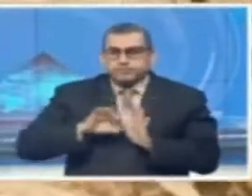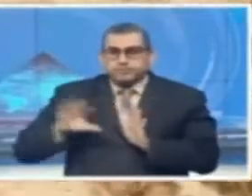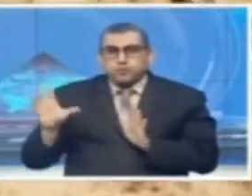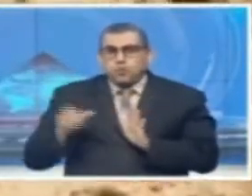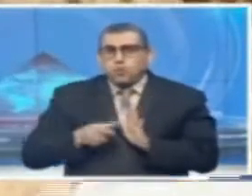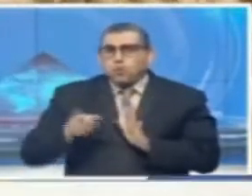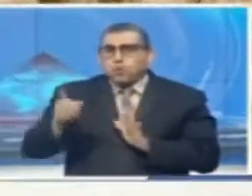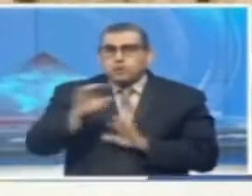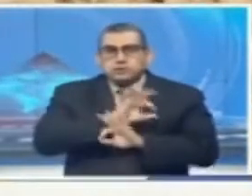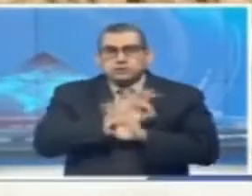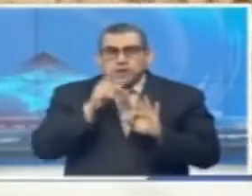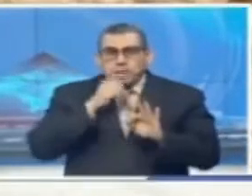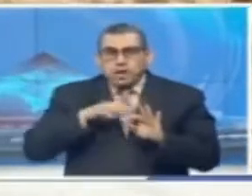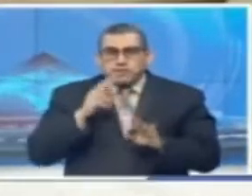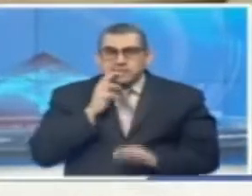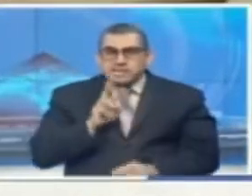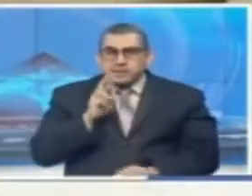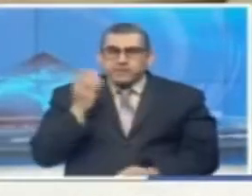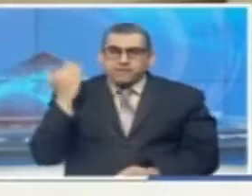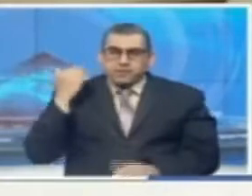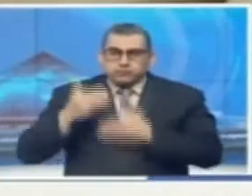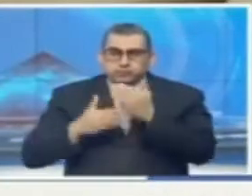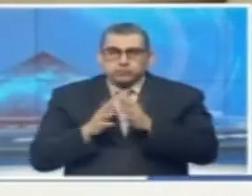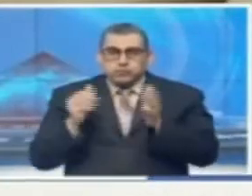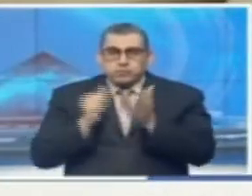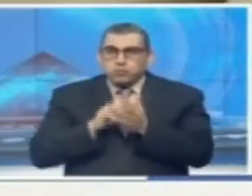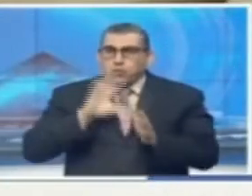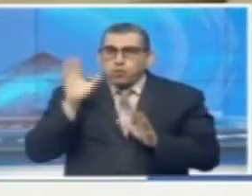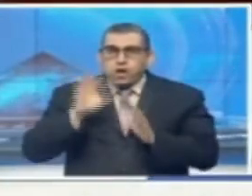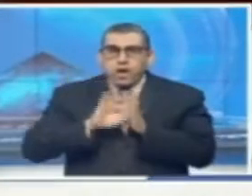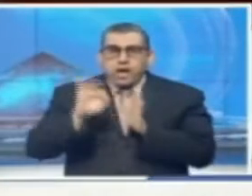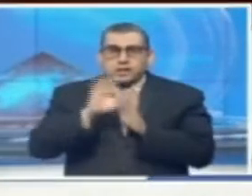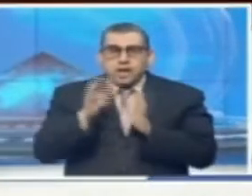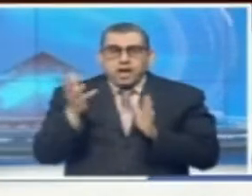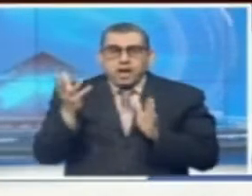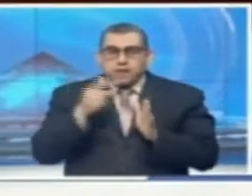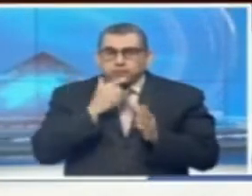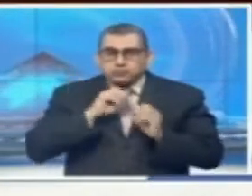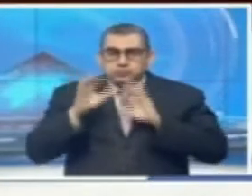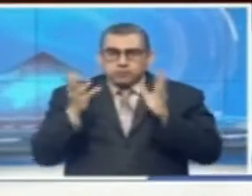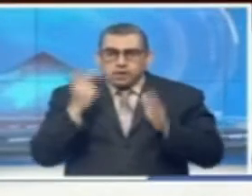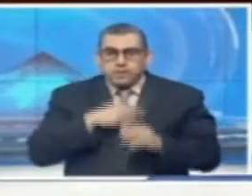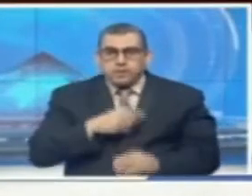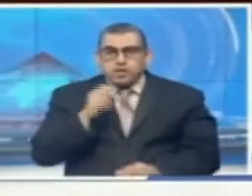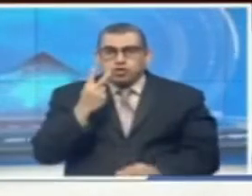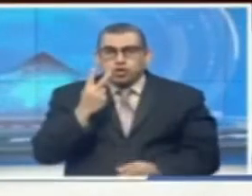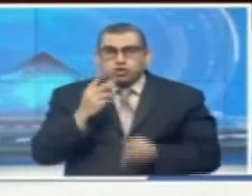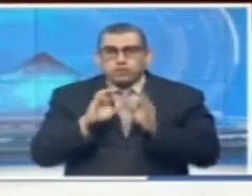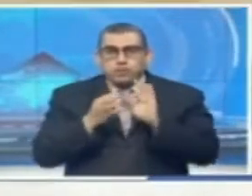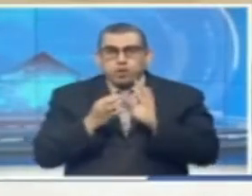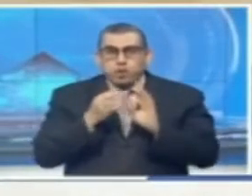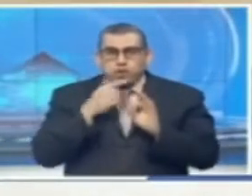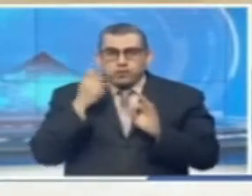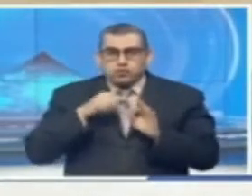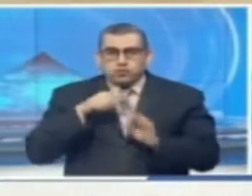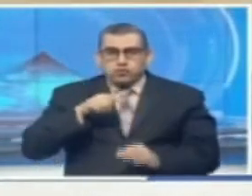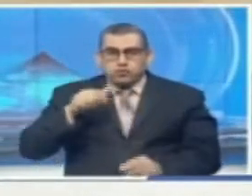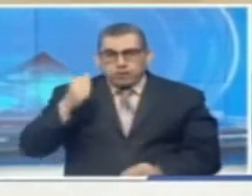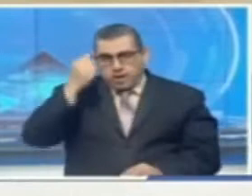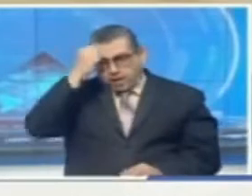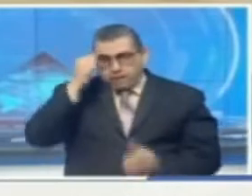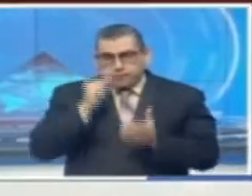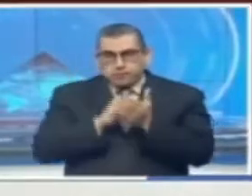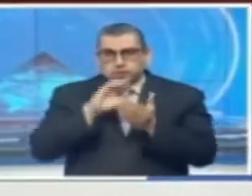كبيرة خلال السبع سنوات الماضية، حيث تم توصيل الغاز الطبيعي إلى 12 مليونا و600 ألف